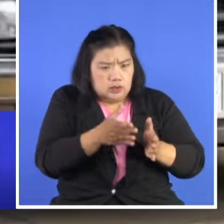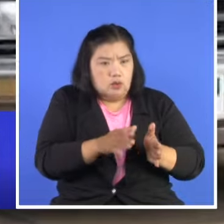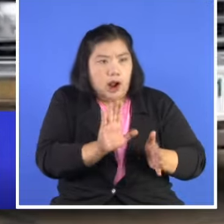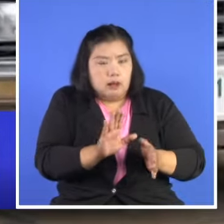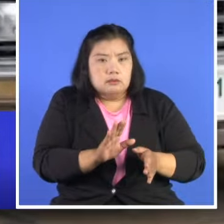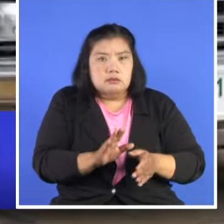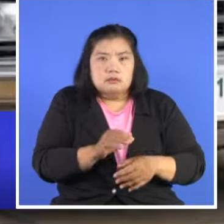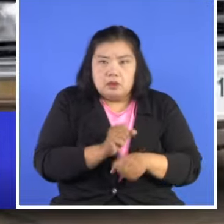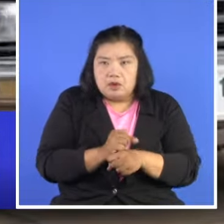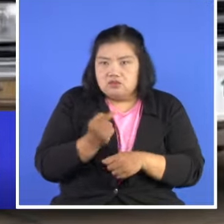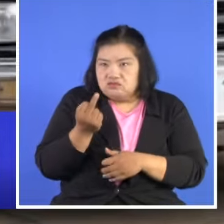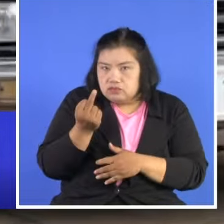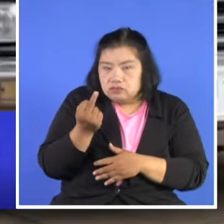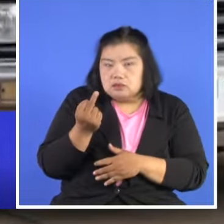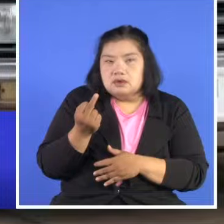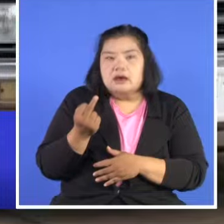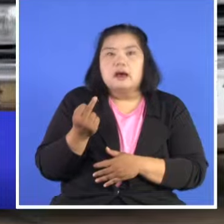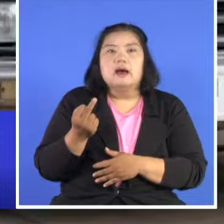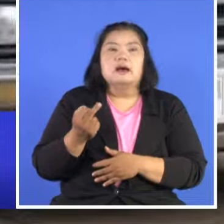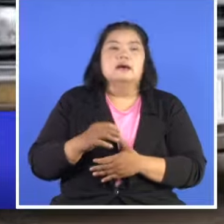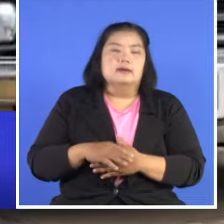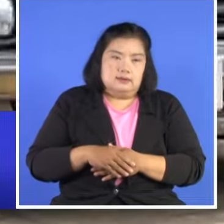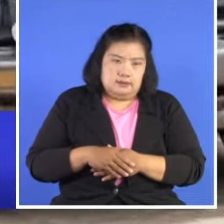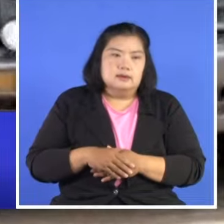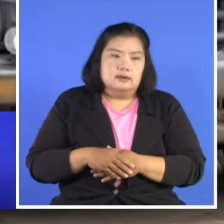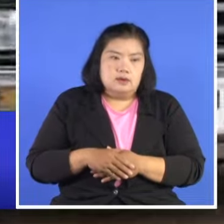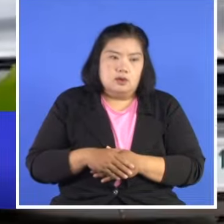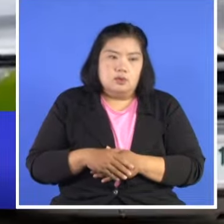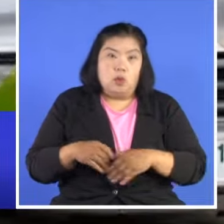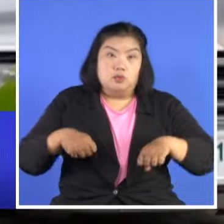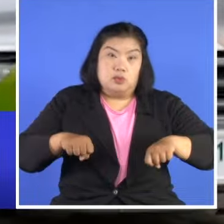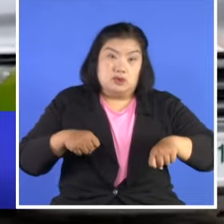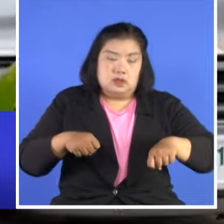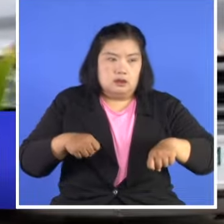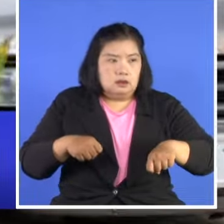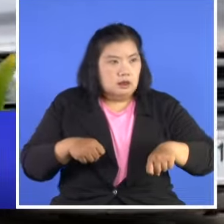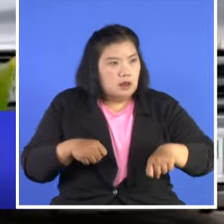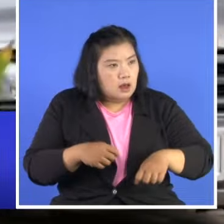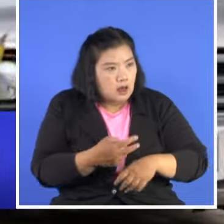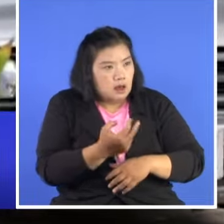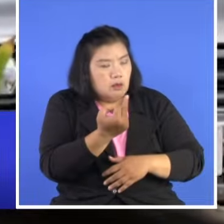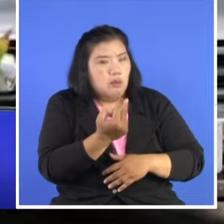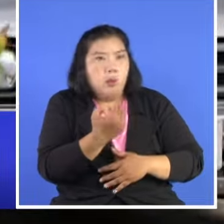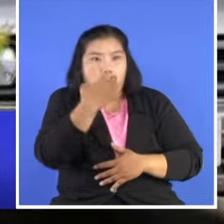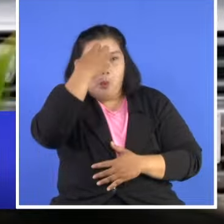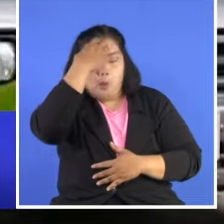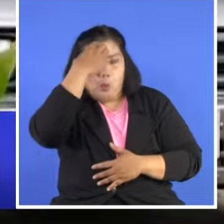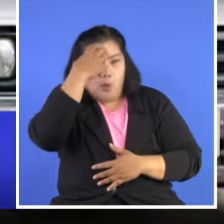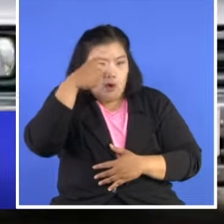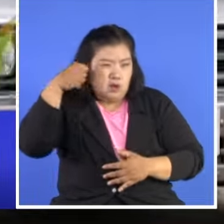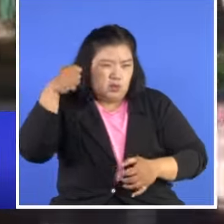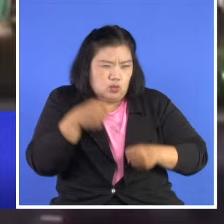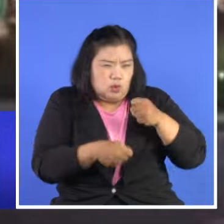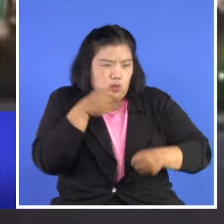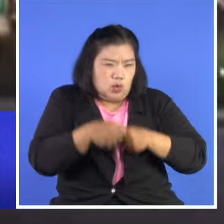นิ้วกลางลักษณะเหมือนให้ของรับทำนองนั้นน่ะครับก็เลยทำให้กลุ่มวินไม่พอใจแล้วก็เกิดเรื่องราวทั้งหมดเกิดขึ้น